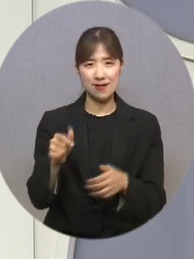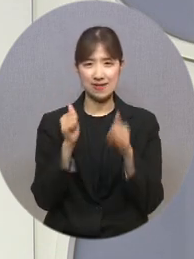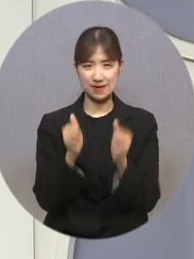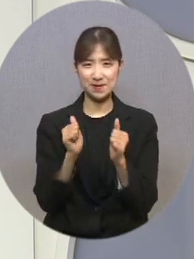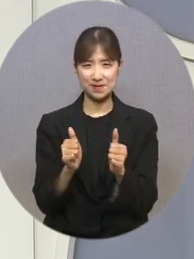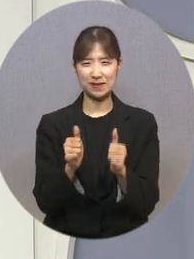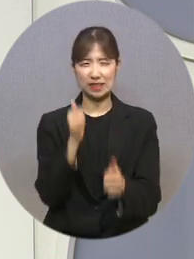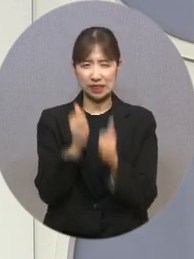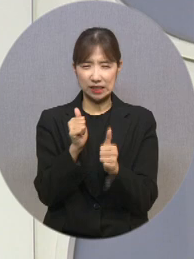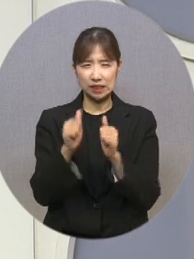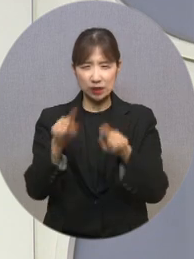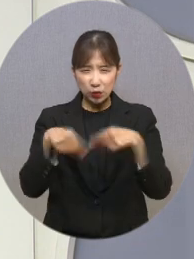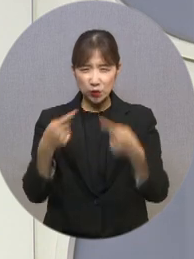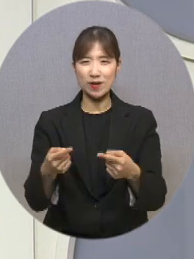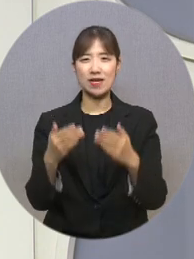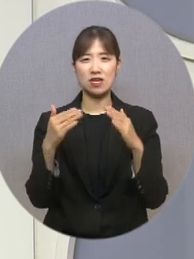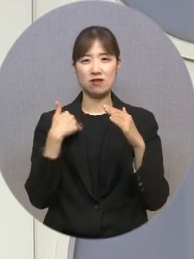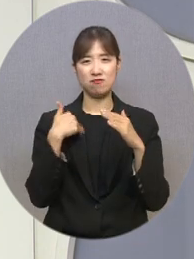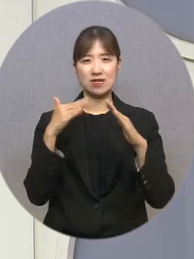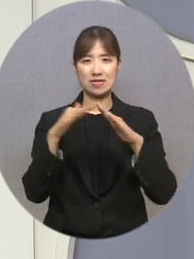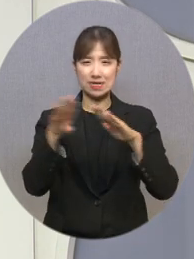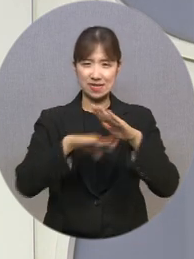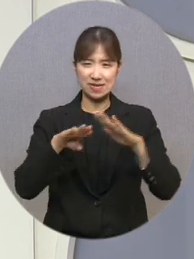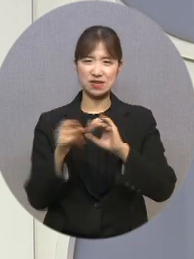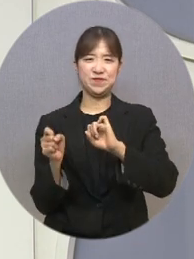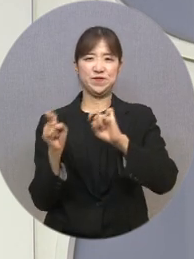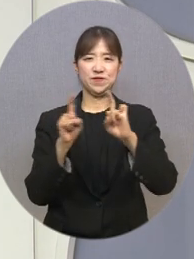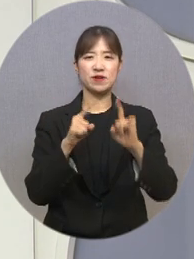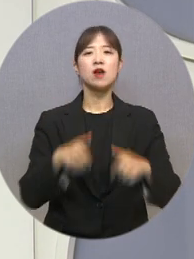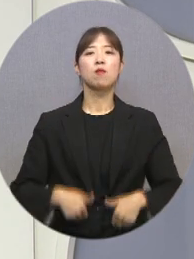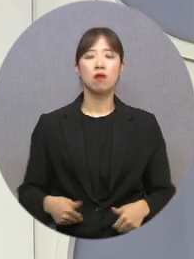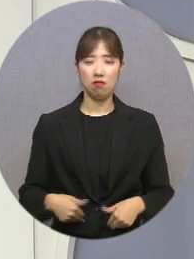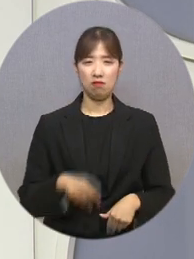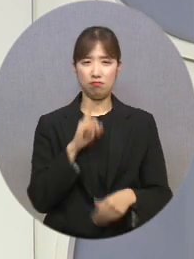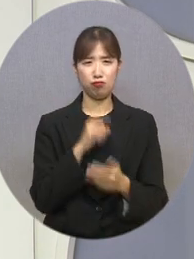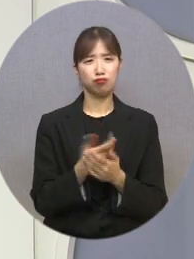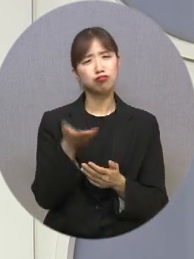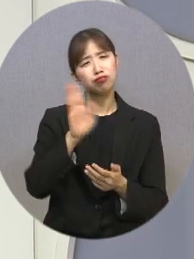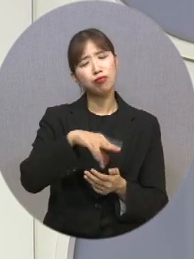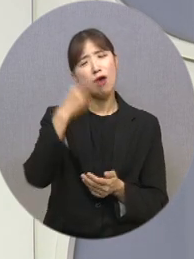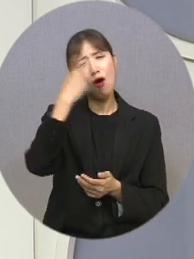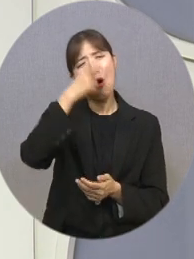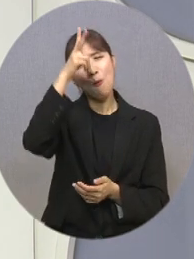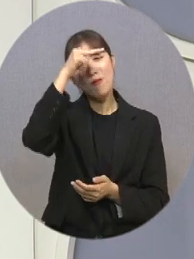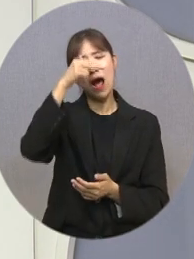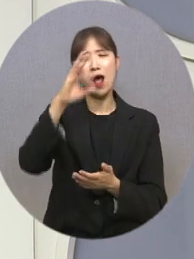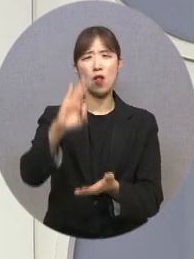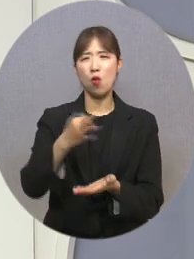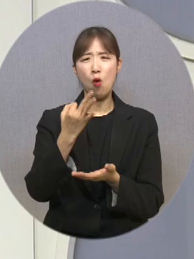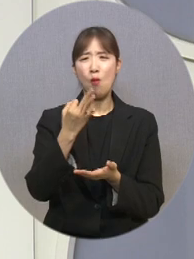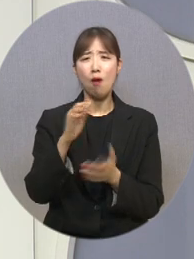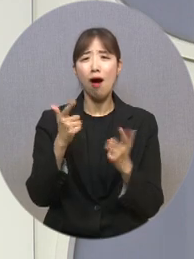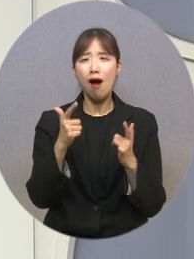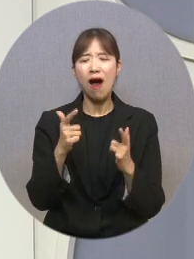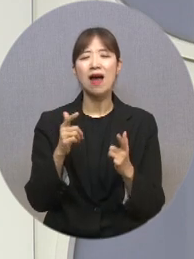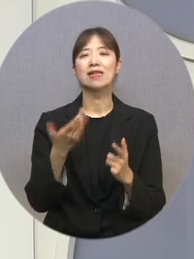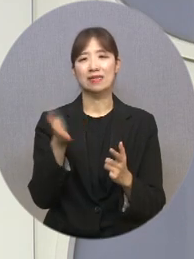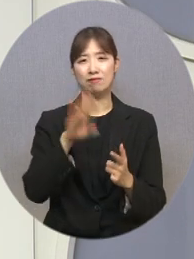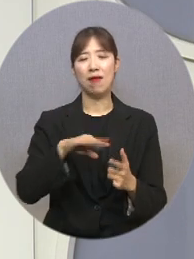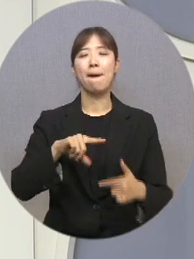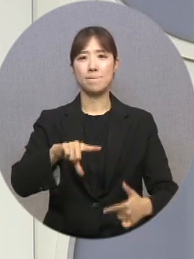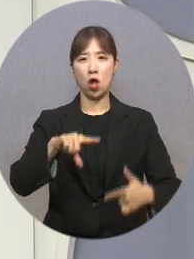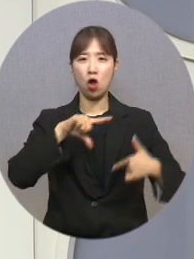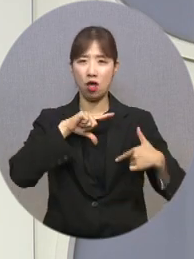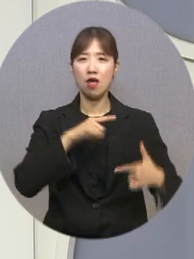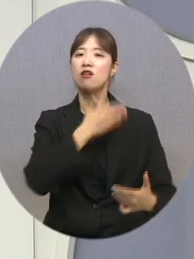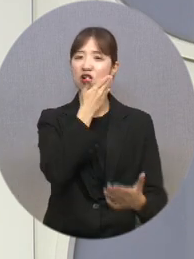돼가지고 집안을 일으켜야 된다 이렇게 하셨습니다. 근데 검사라는 직업이 뭐 돈 버는 직업이 아닌데 어쨌든 명예를 중요시 하셨기 때문에 그래서 그